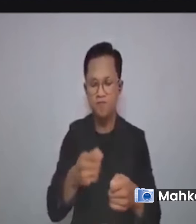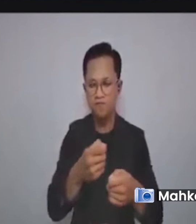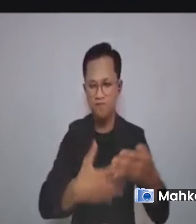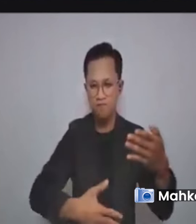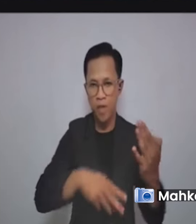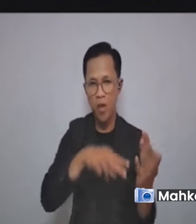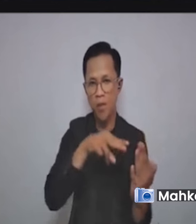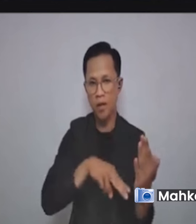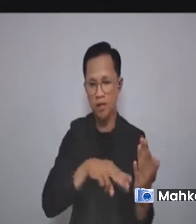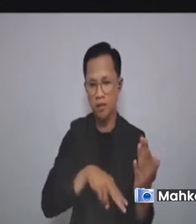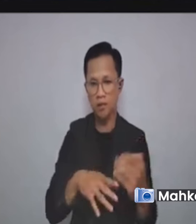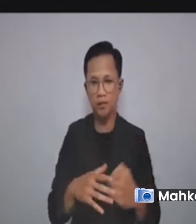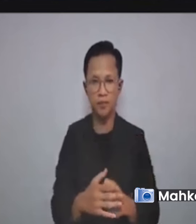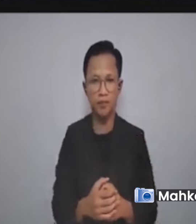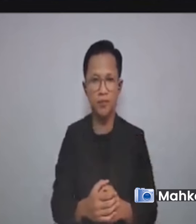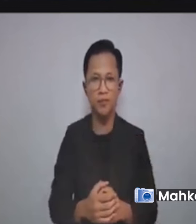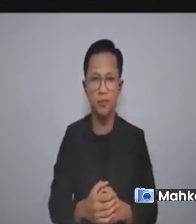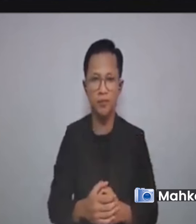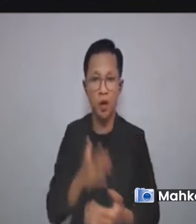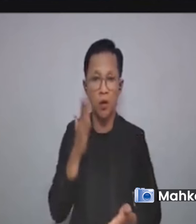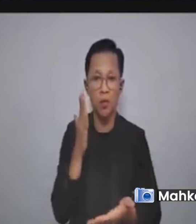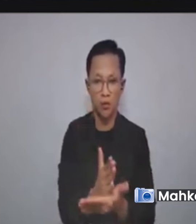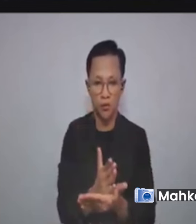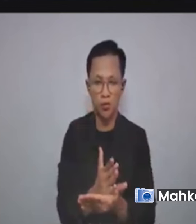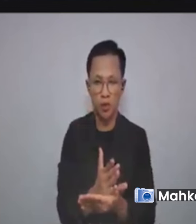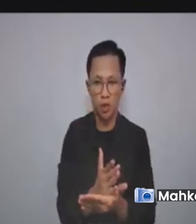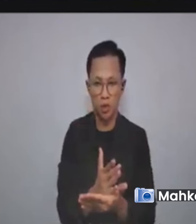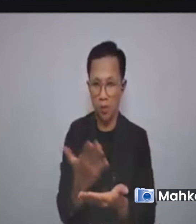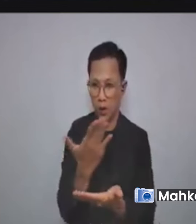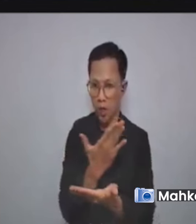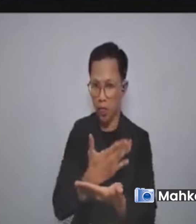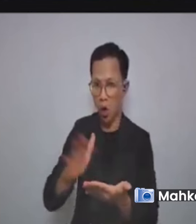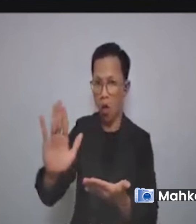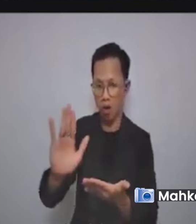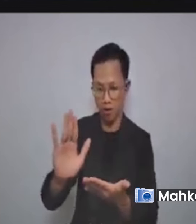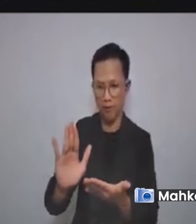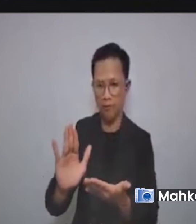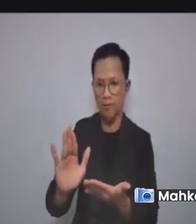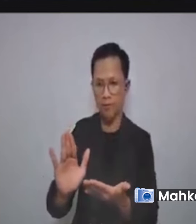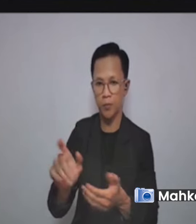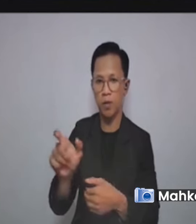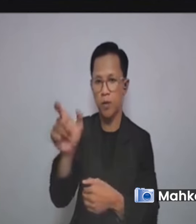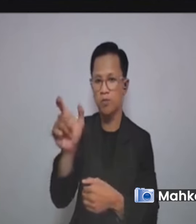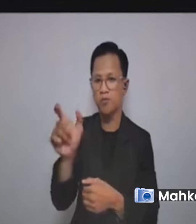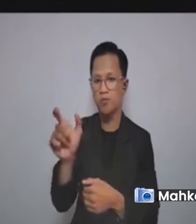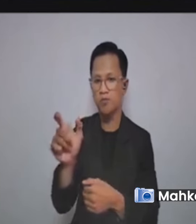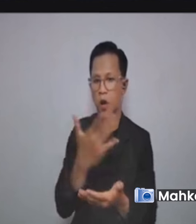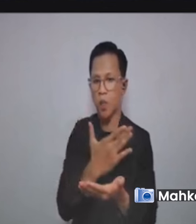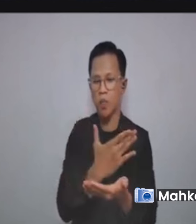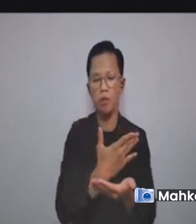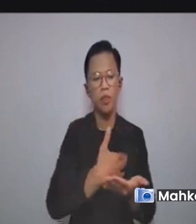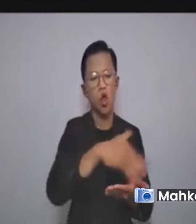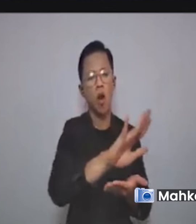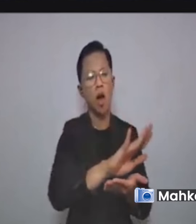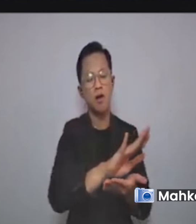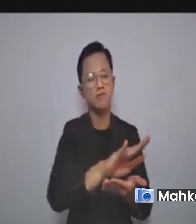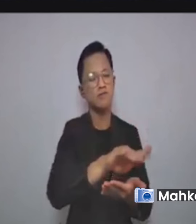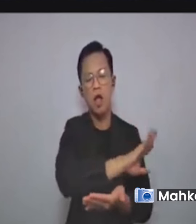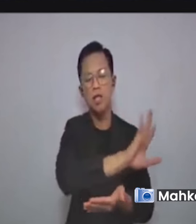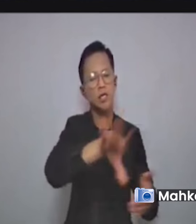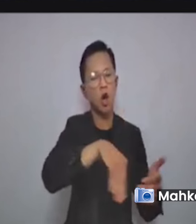mengadili dalam Eksepsi menolak termohon dan pihak terkait untuk seluruhnya